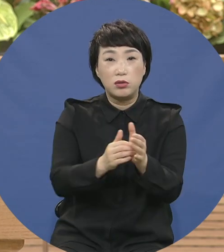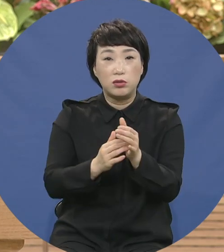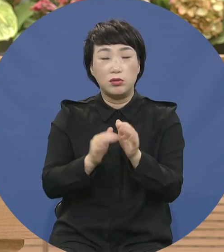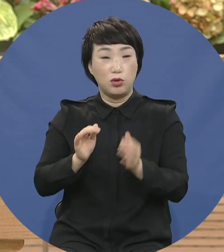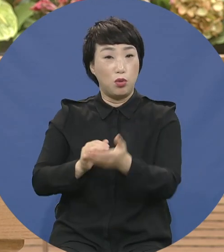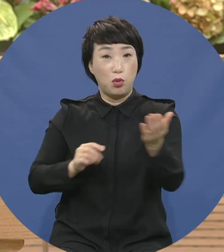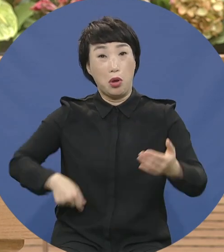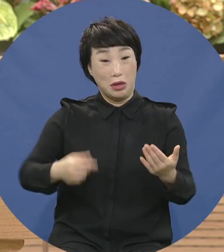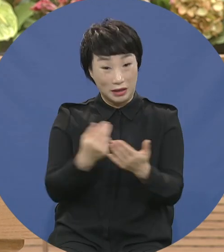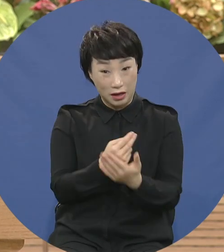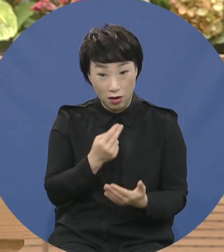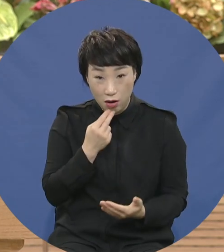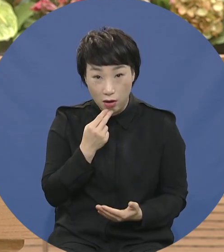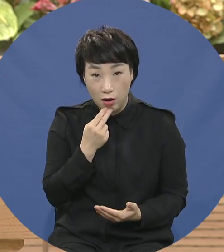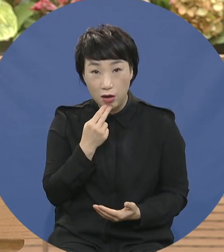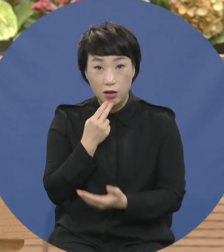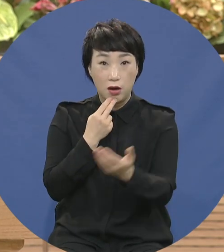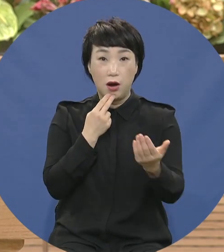못한 것들은